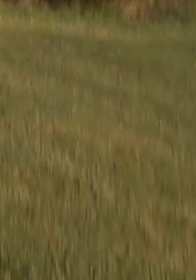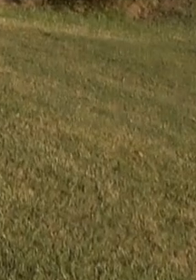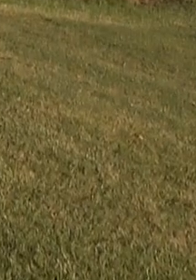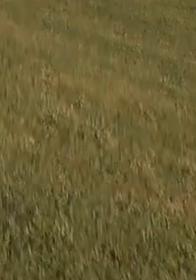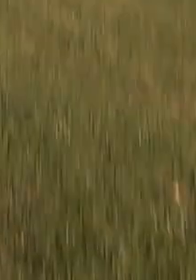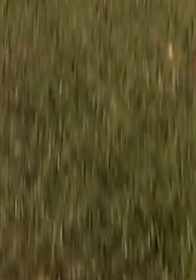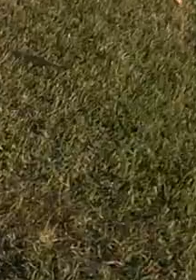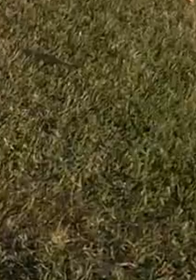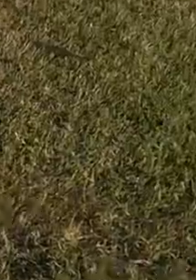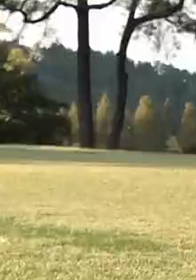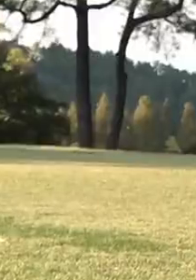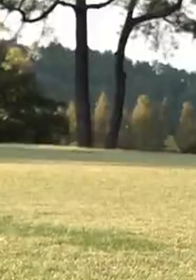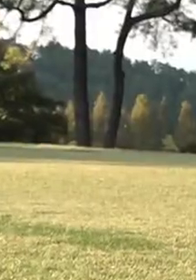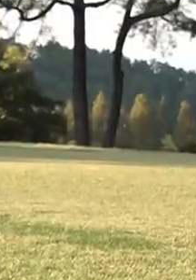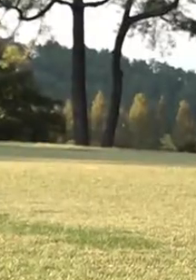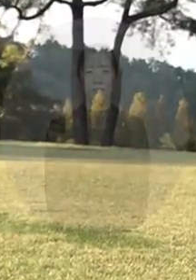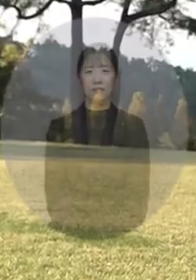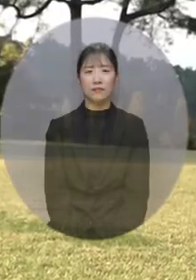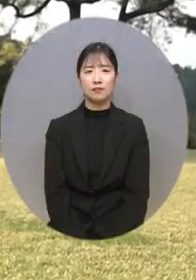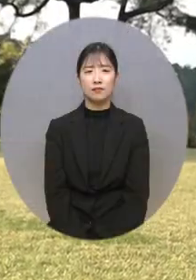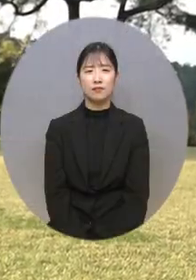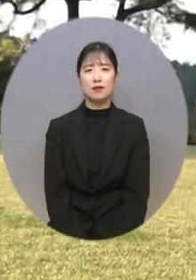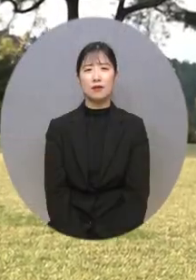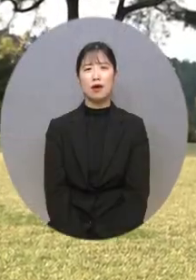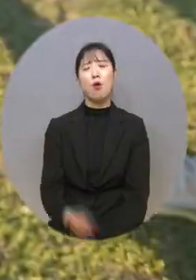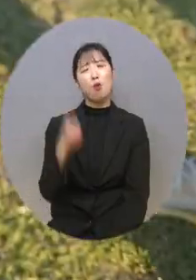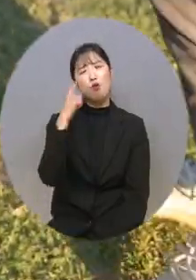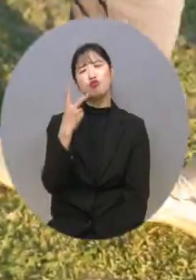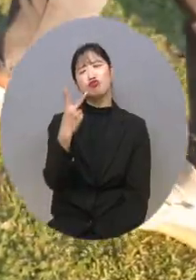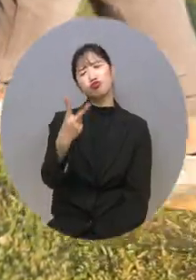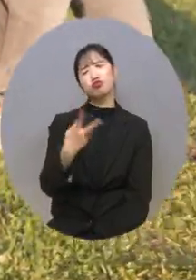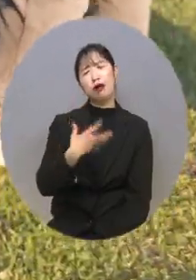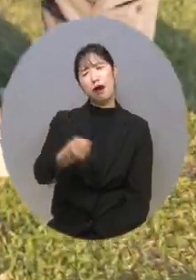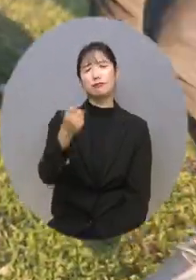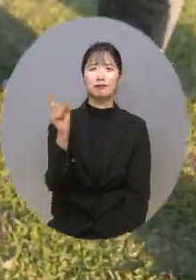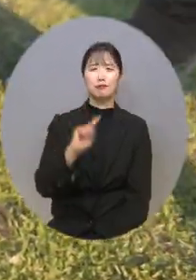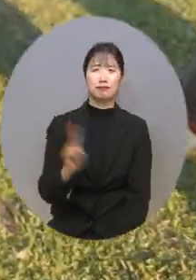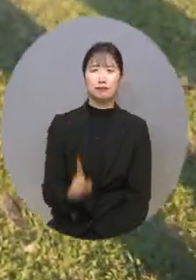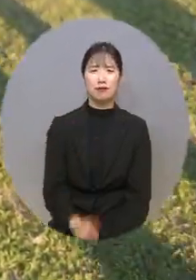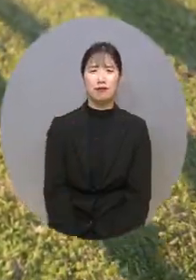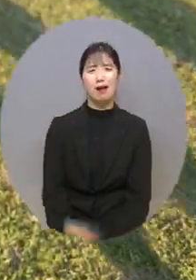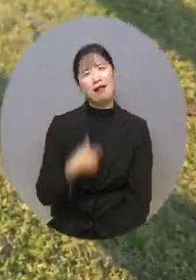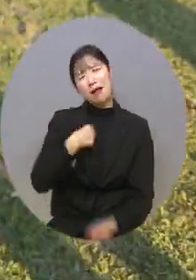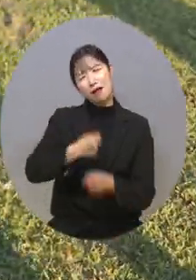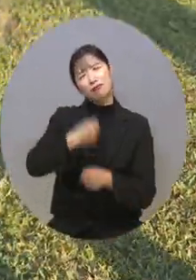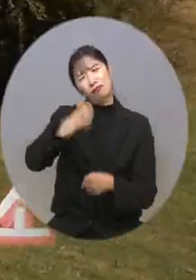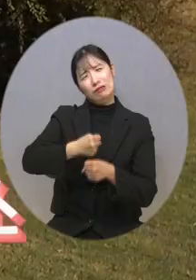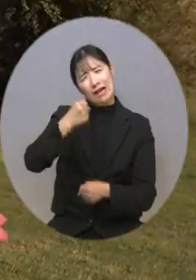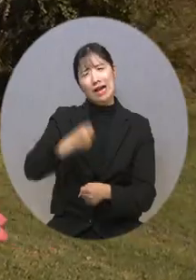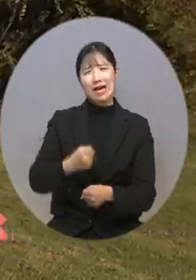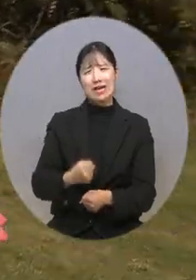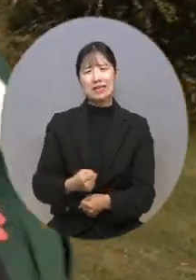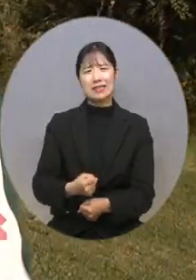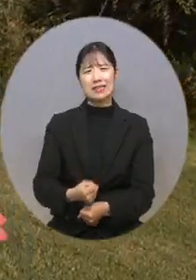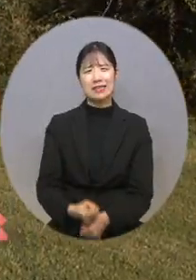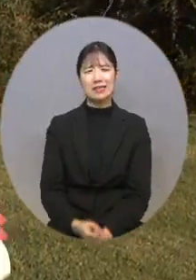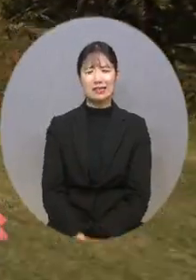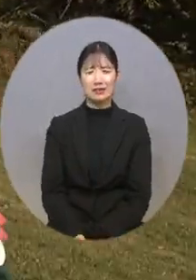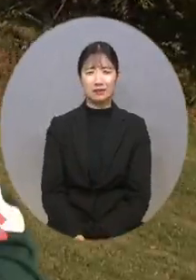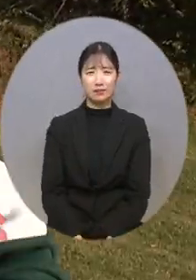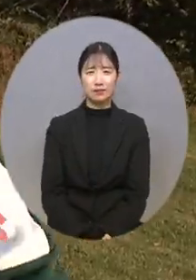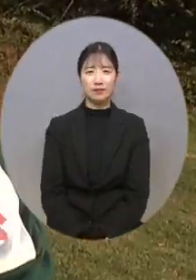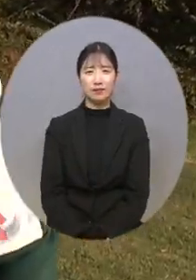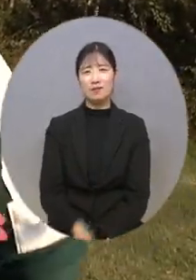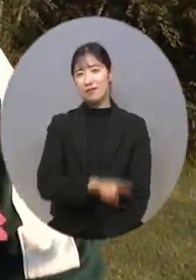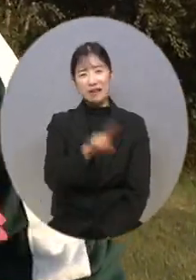예! 두 장씩 가져가. 우산 걸렸어, 우산. 맞아. 아, 우산 걸렸어? 첫 턴부터 뒤졌어. 다